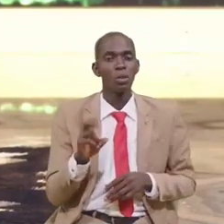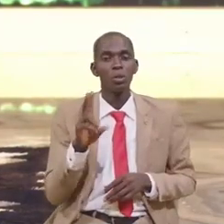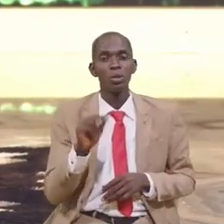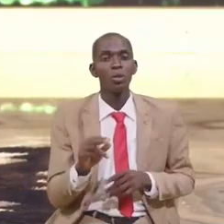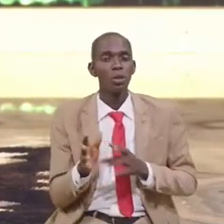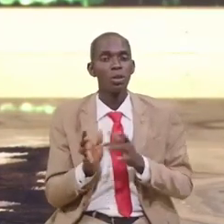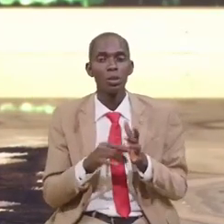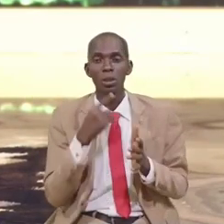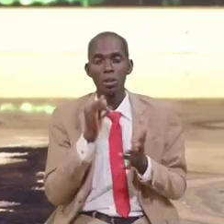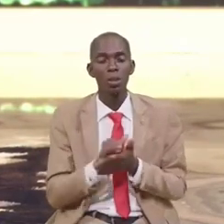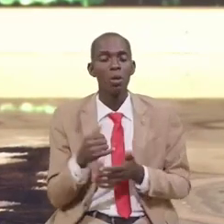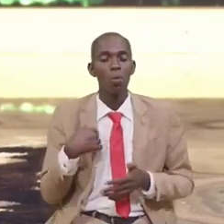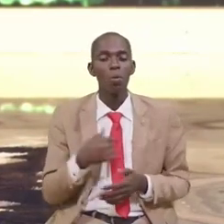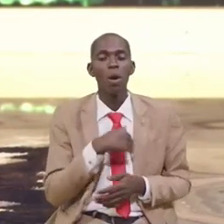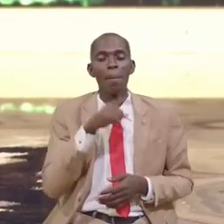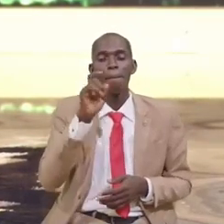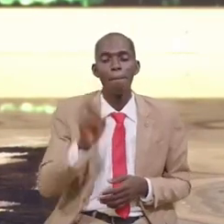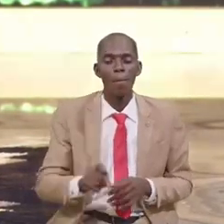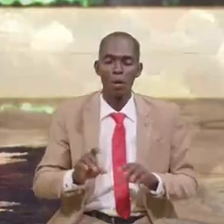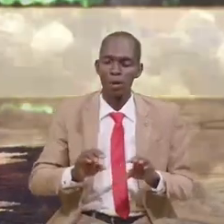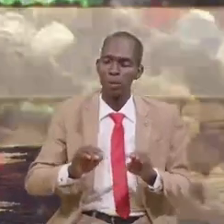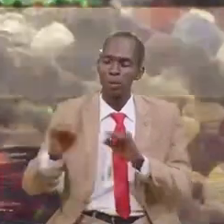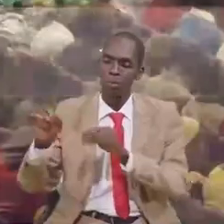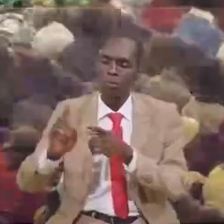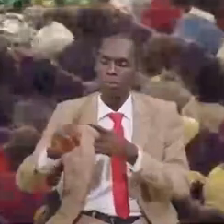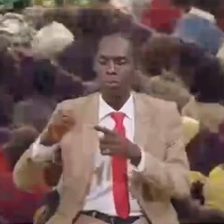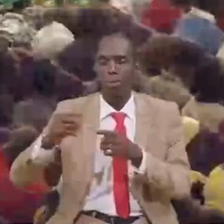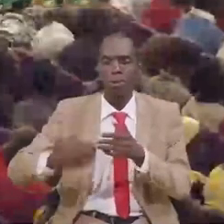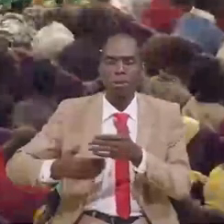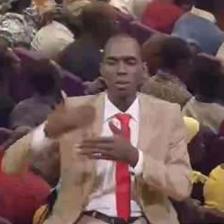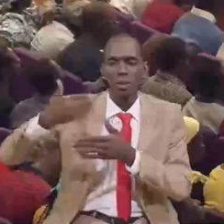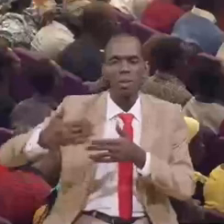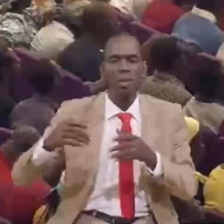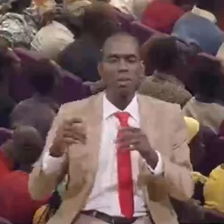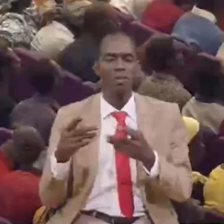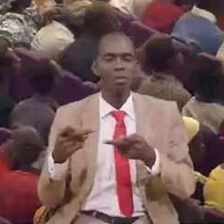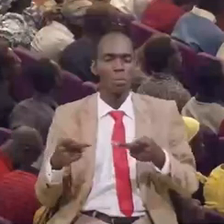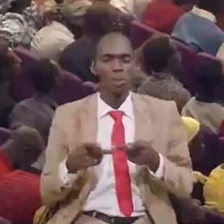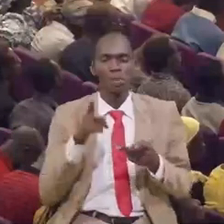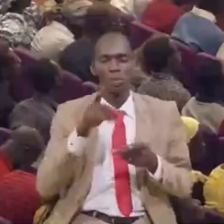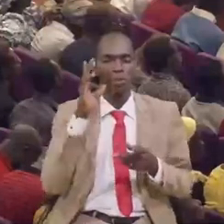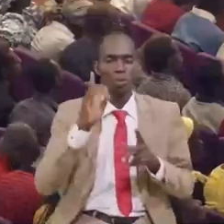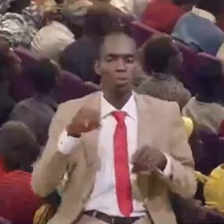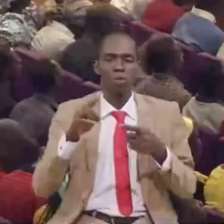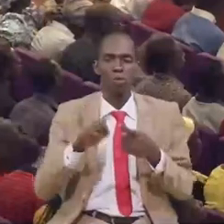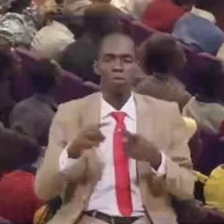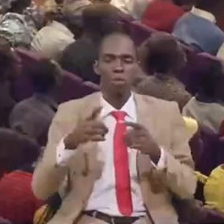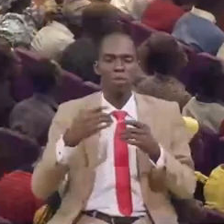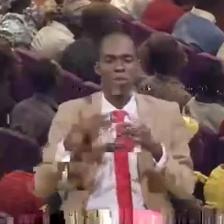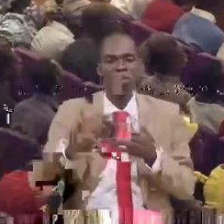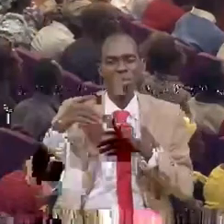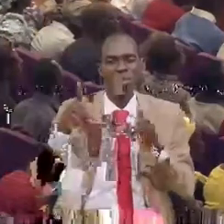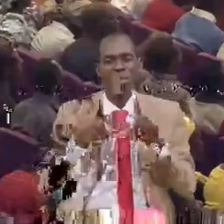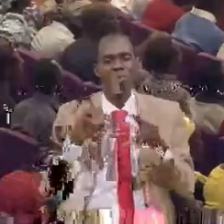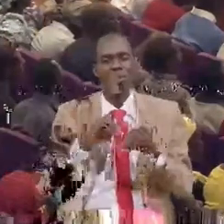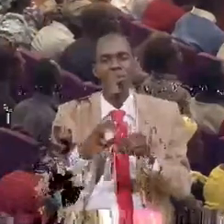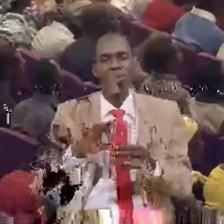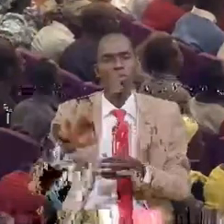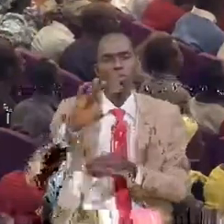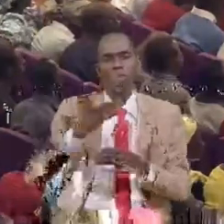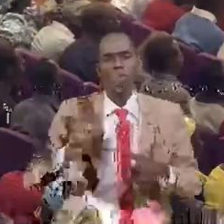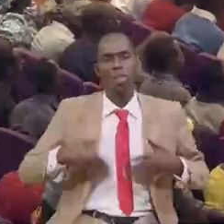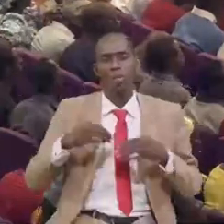Non, non, on doit aller ailleurs. Et vous irez à un niveau supérieur dans votre vie spirituelle